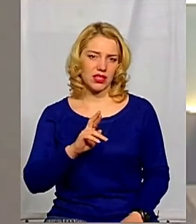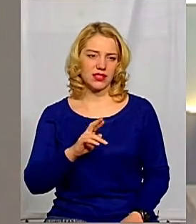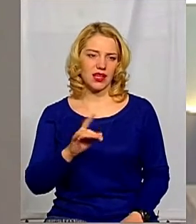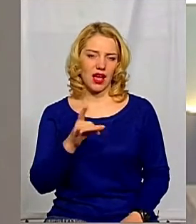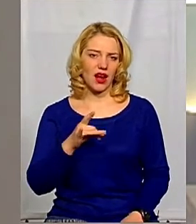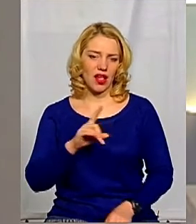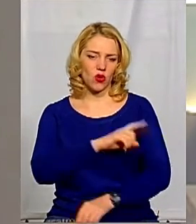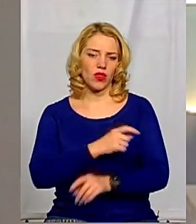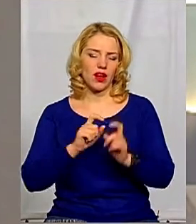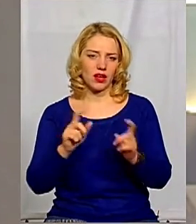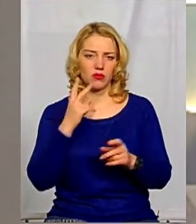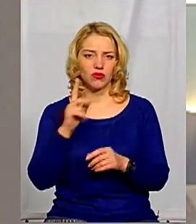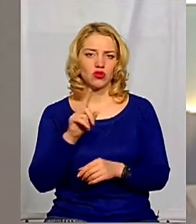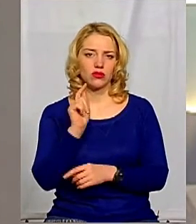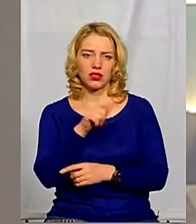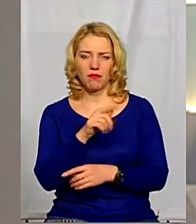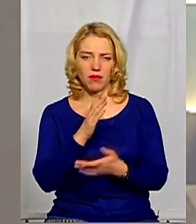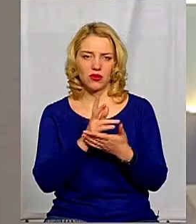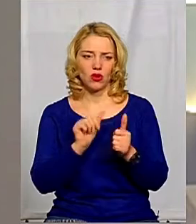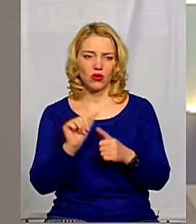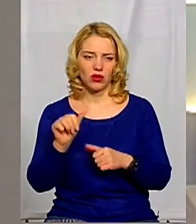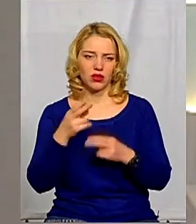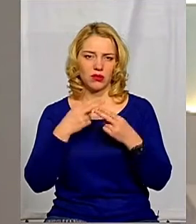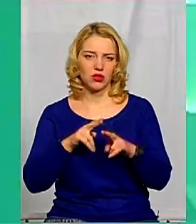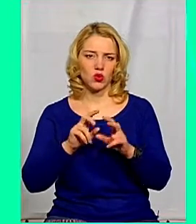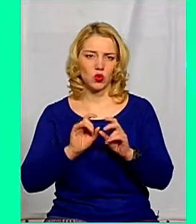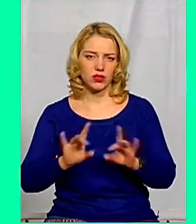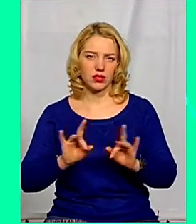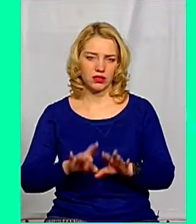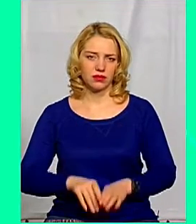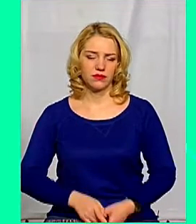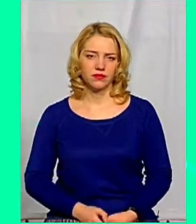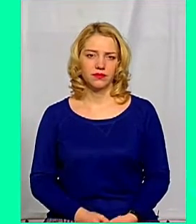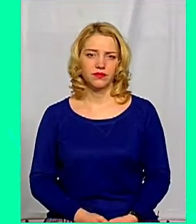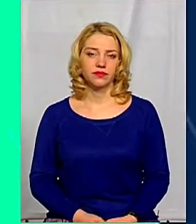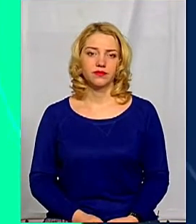районної лікарні, подивилась, що там мають, окрім інструкцій. Прошу.